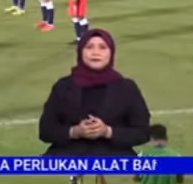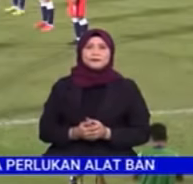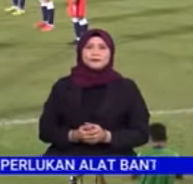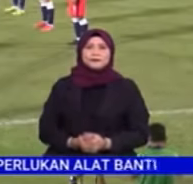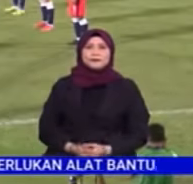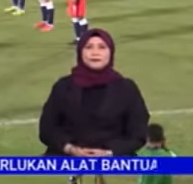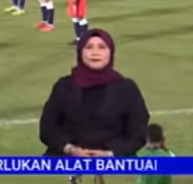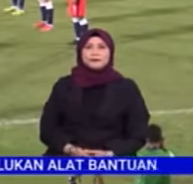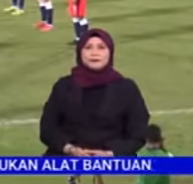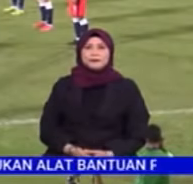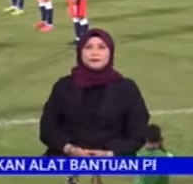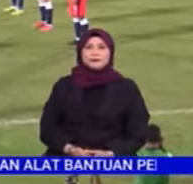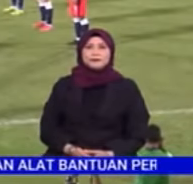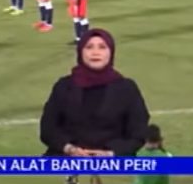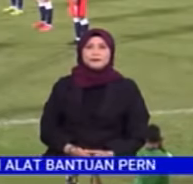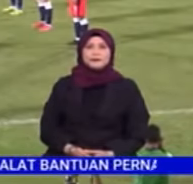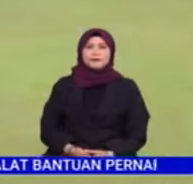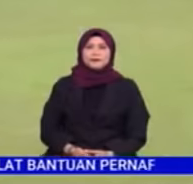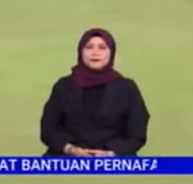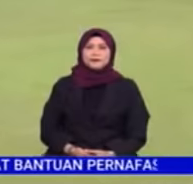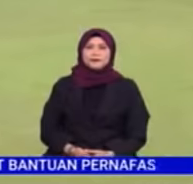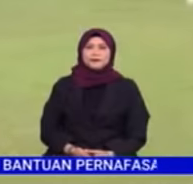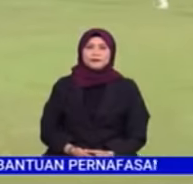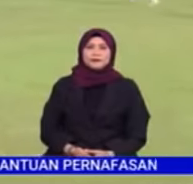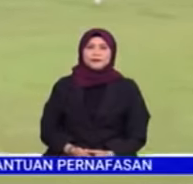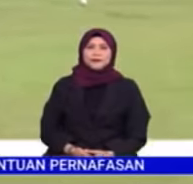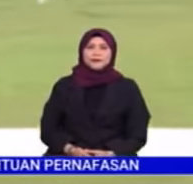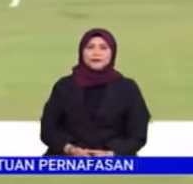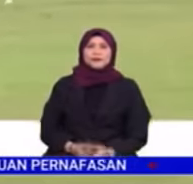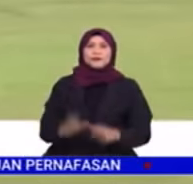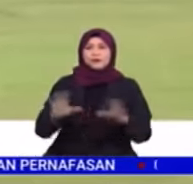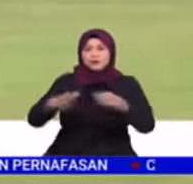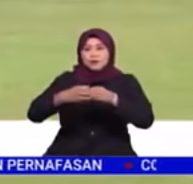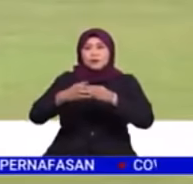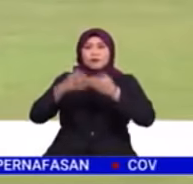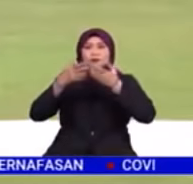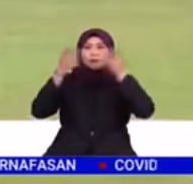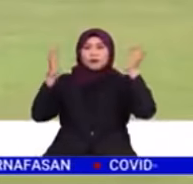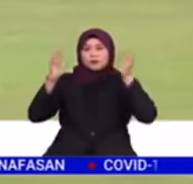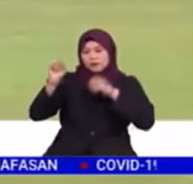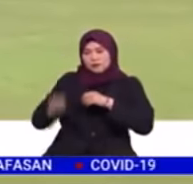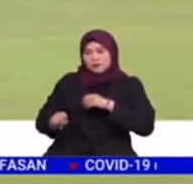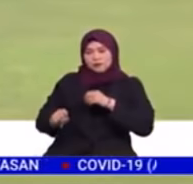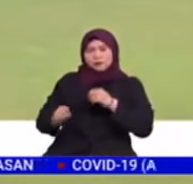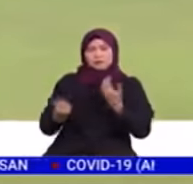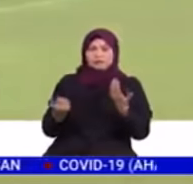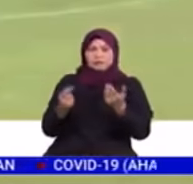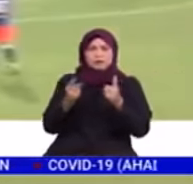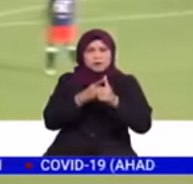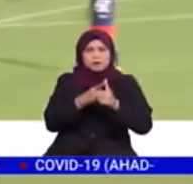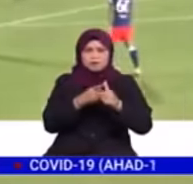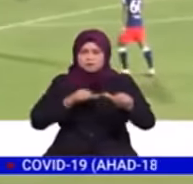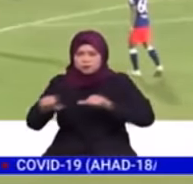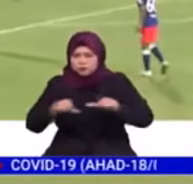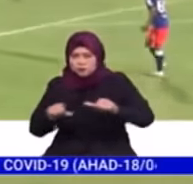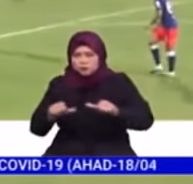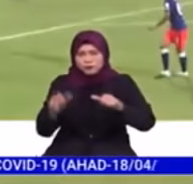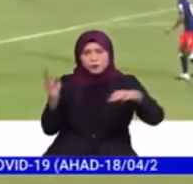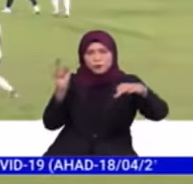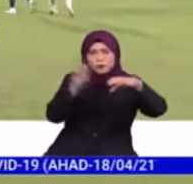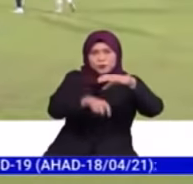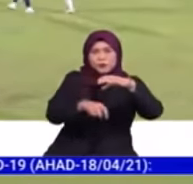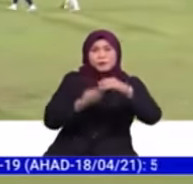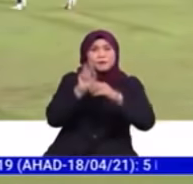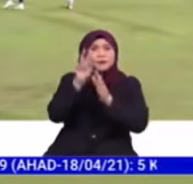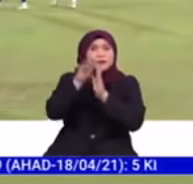di dalam aksi tersebut sekuat harimau Selatan dilihat menguasai diawal permainan nerusi jaringan